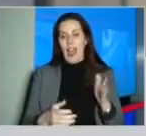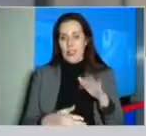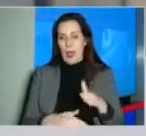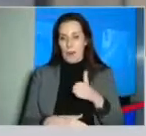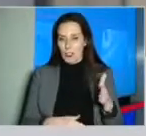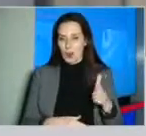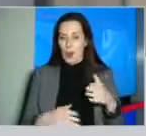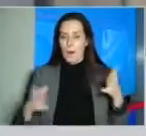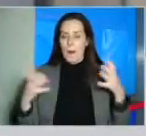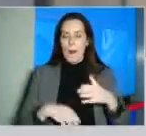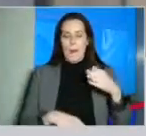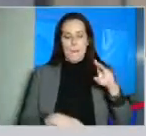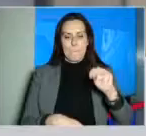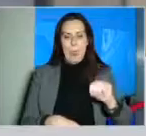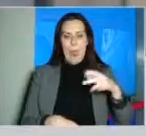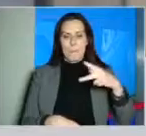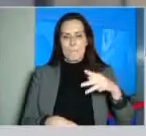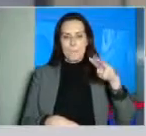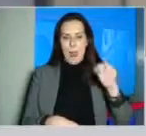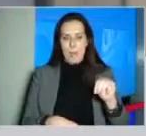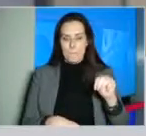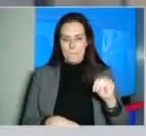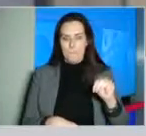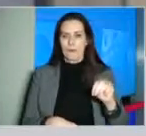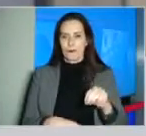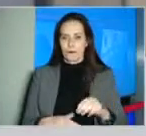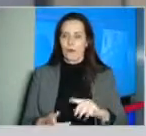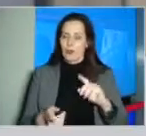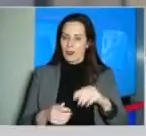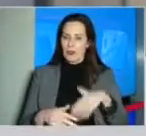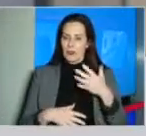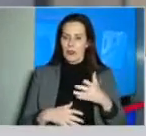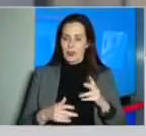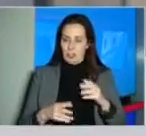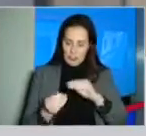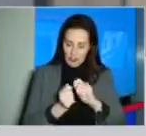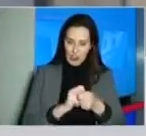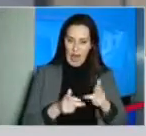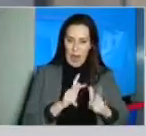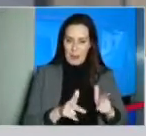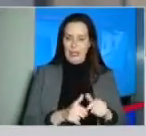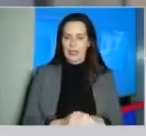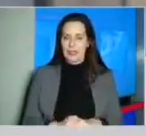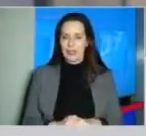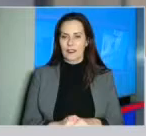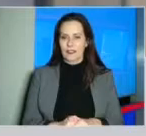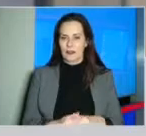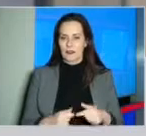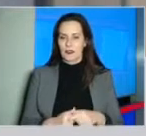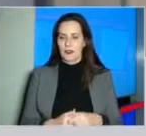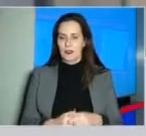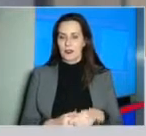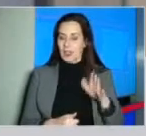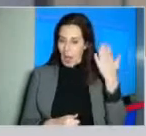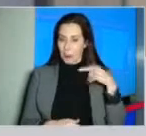בשמאל, מפם, שאז יצגה את הימים המם של מפם הפך להיות מם של מרץ, שאפרופו הרשימות וזה,